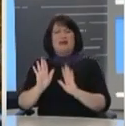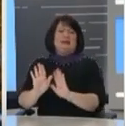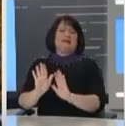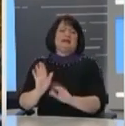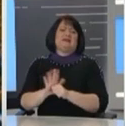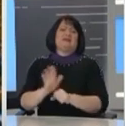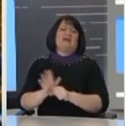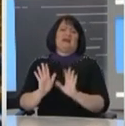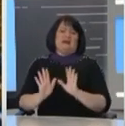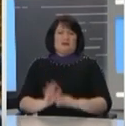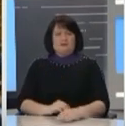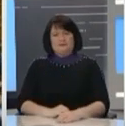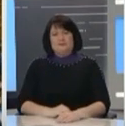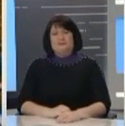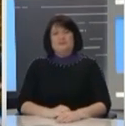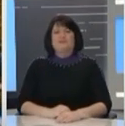Διευκρινίστηκαν τα θέματα.